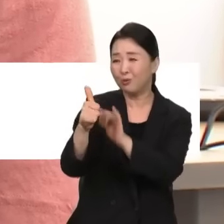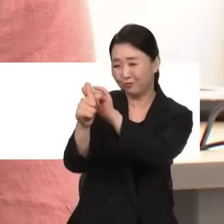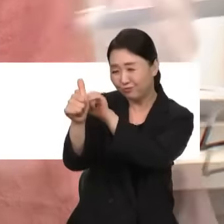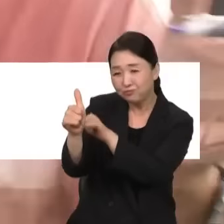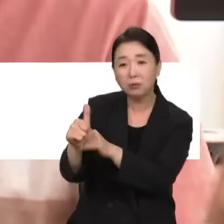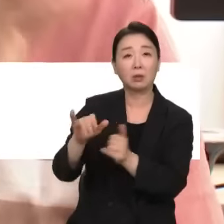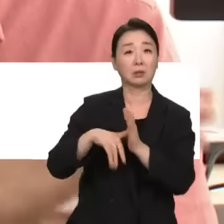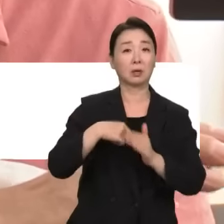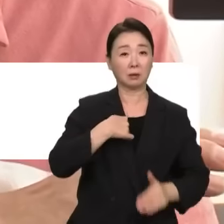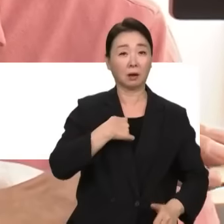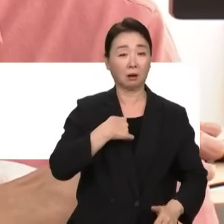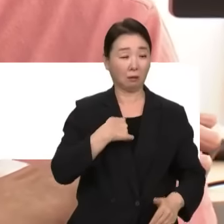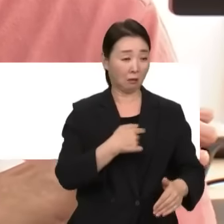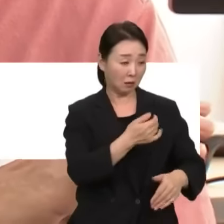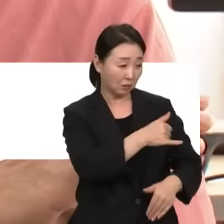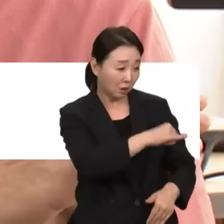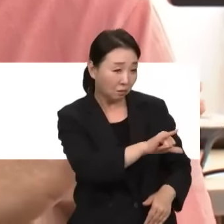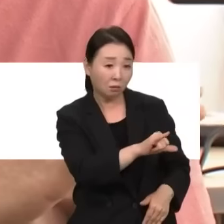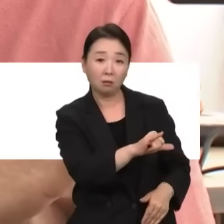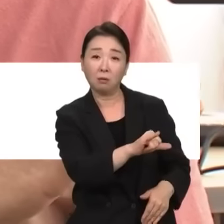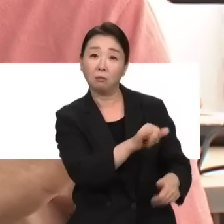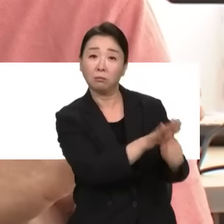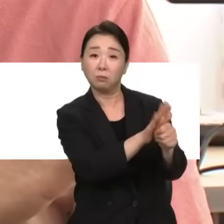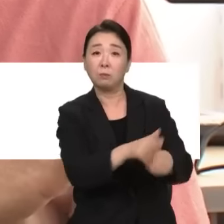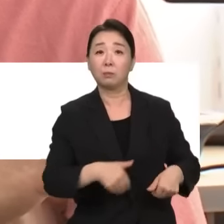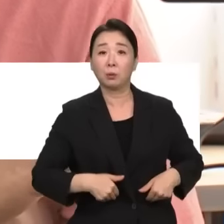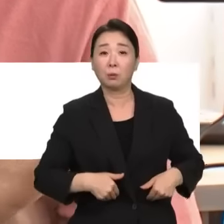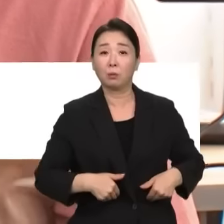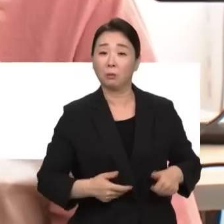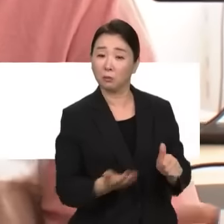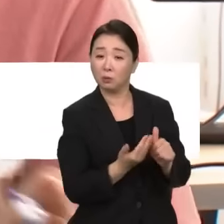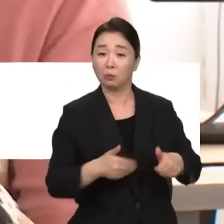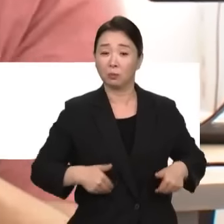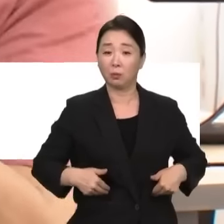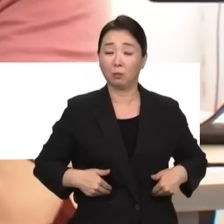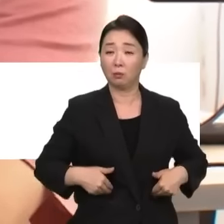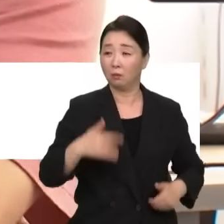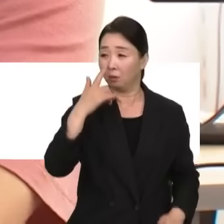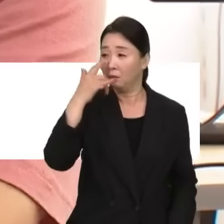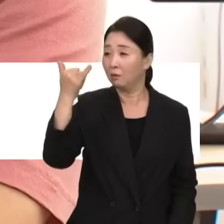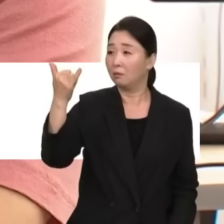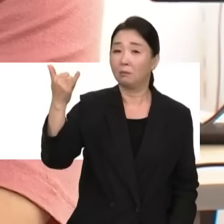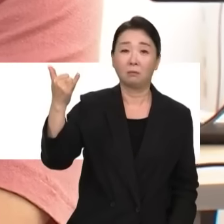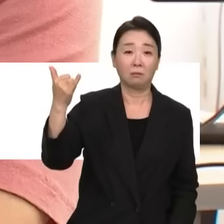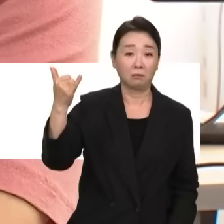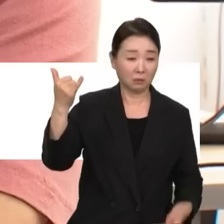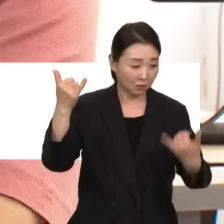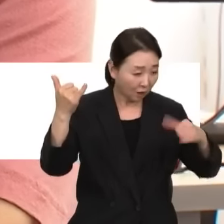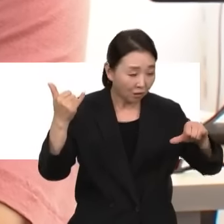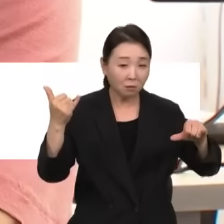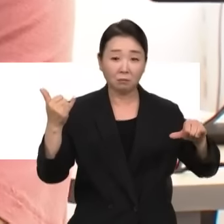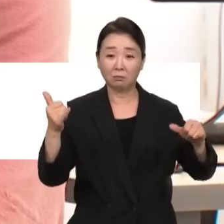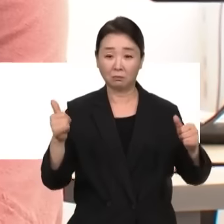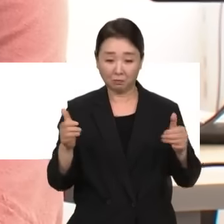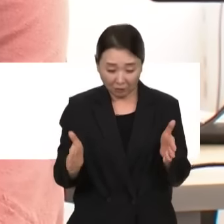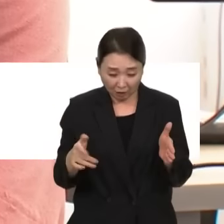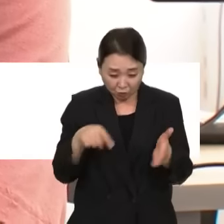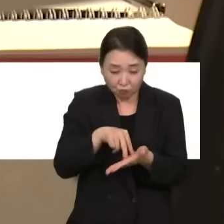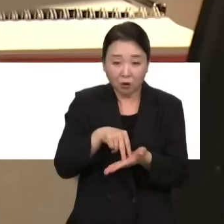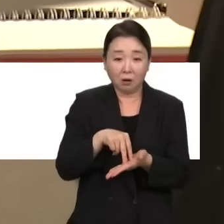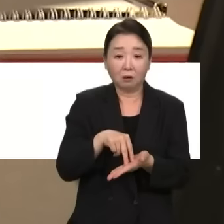생각하는 밑으로 자녀도 챙겨야 되고 양육해야 되고 부모님도 또 부양해야